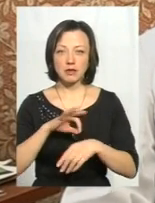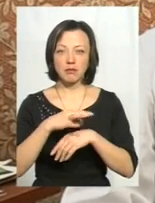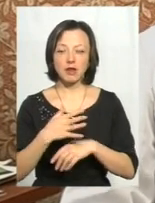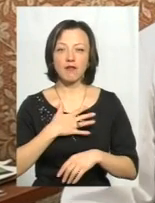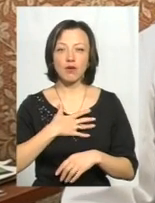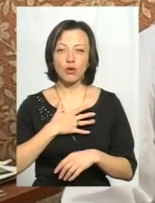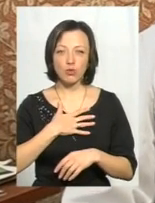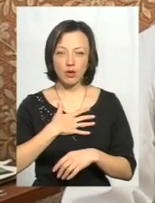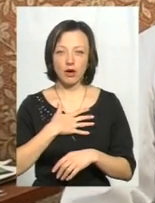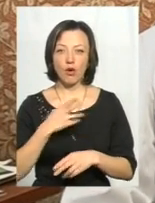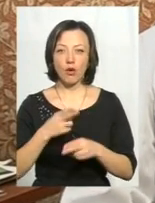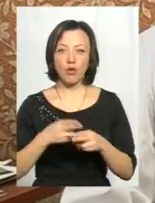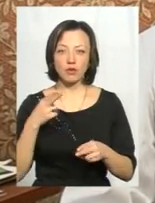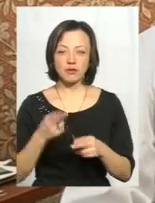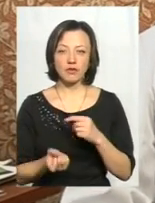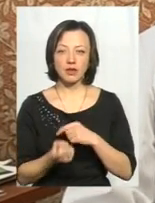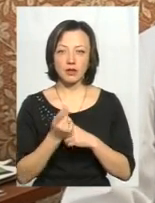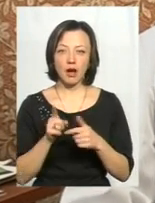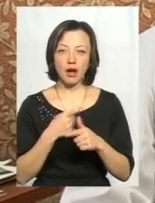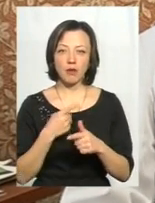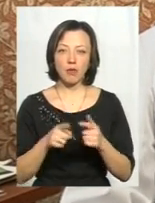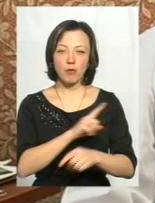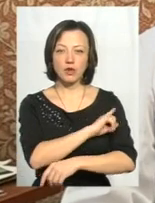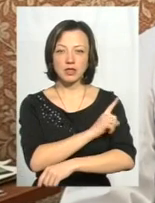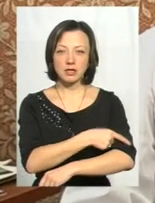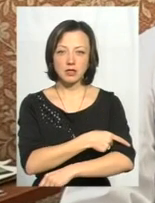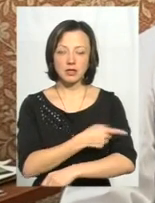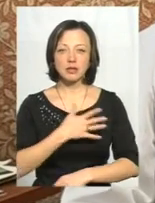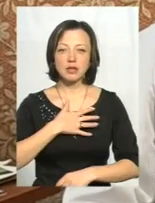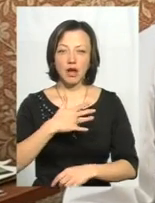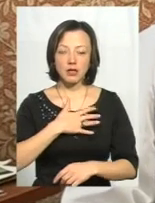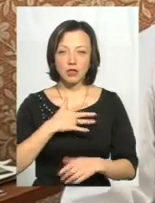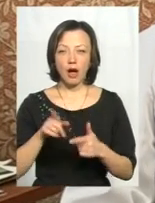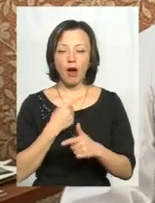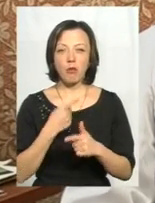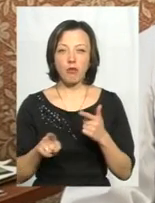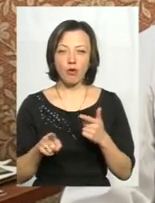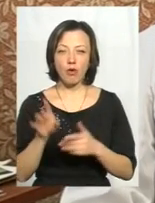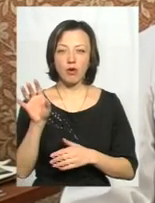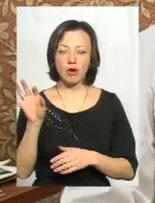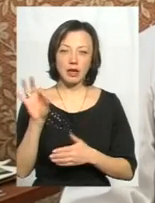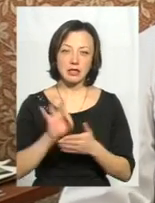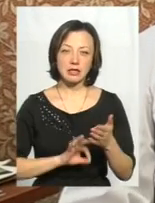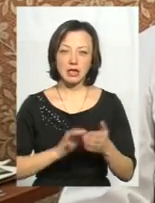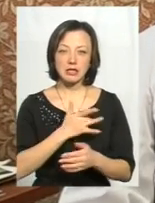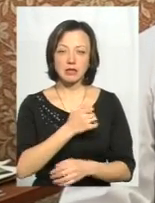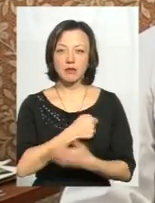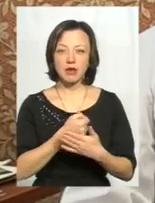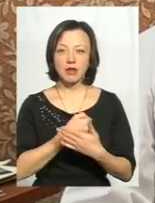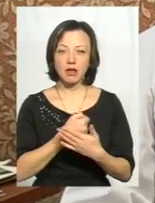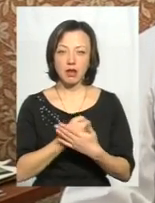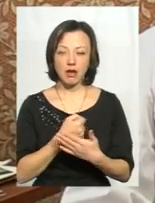грудях, гостро виникла або яка посилилась задишка, або раптове різке серцебиття,